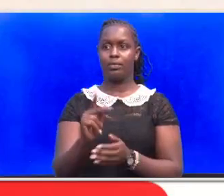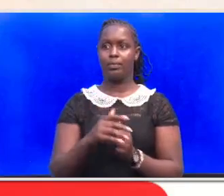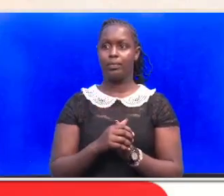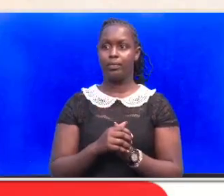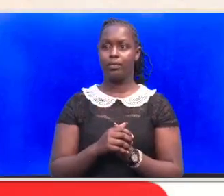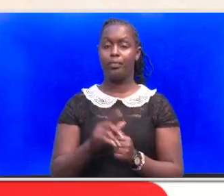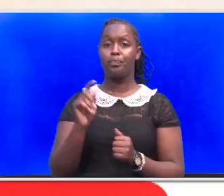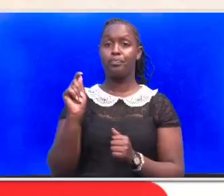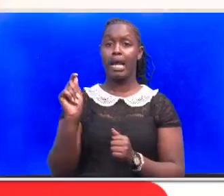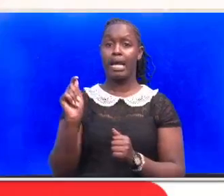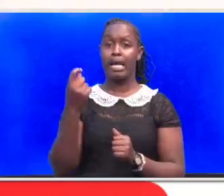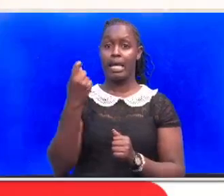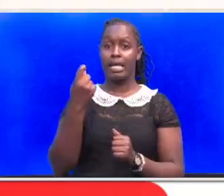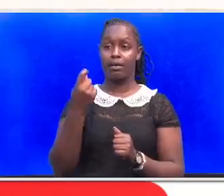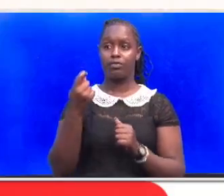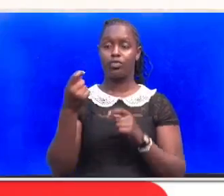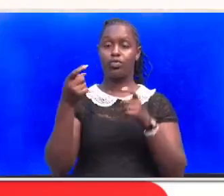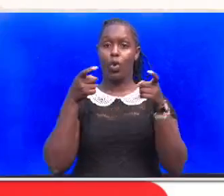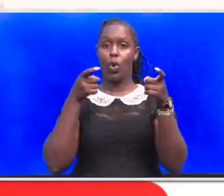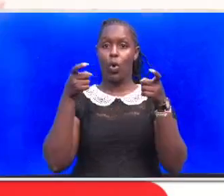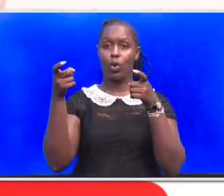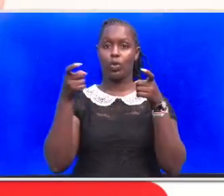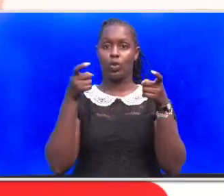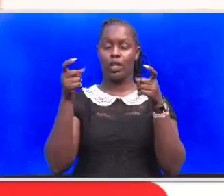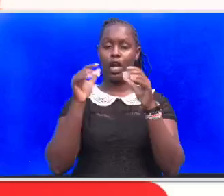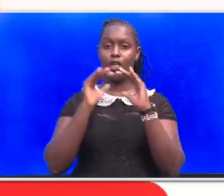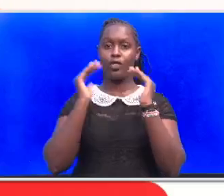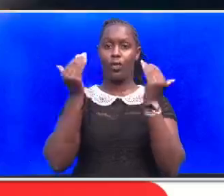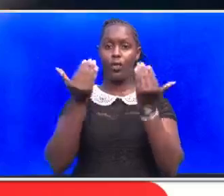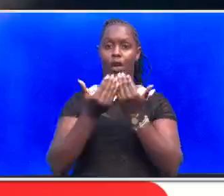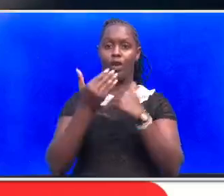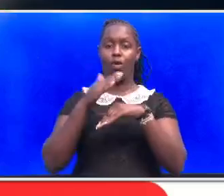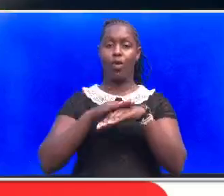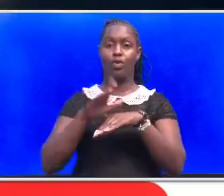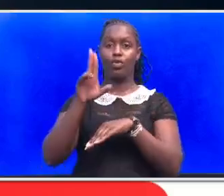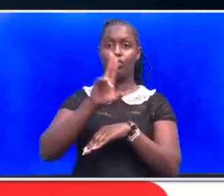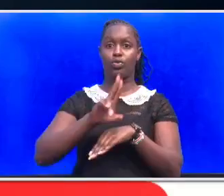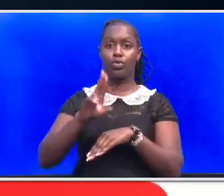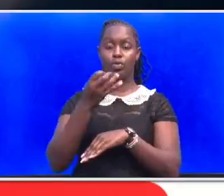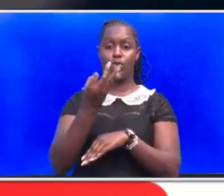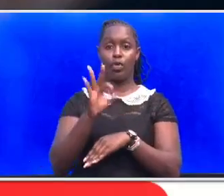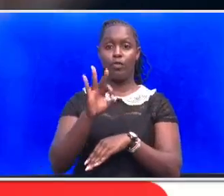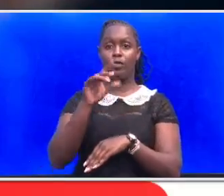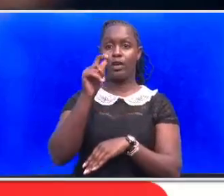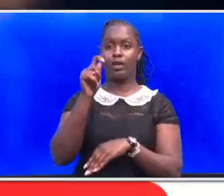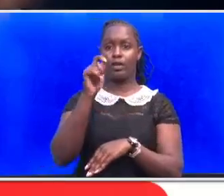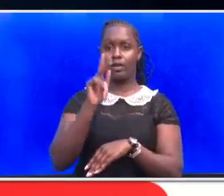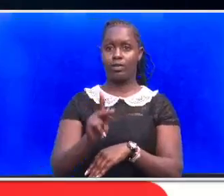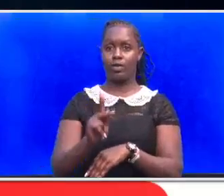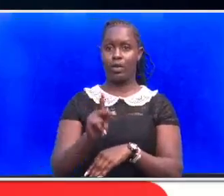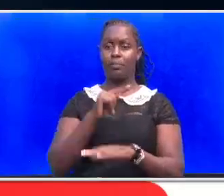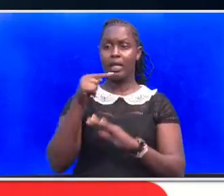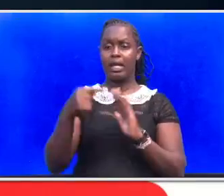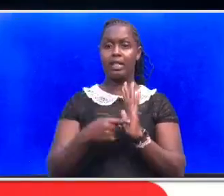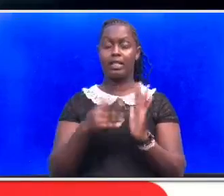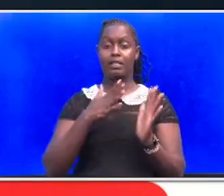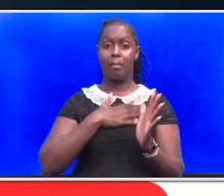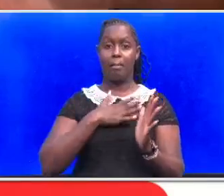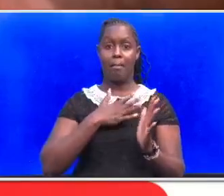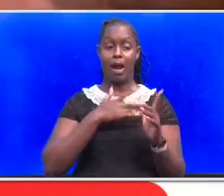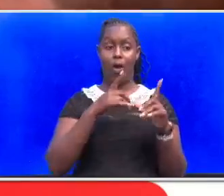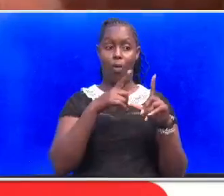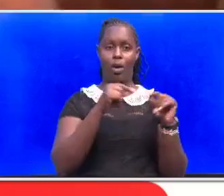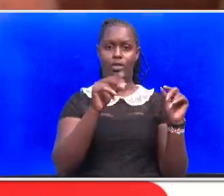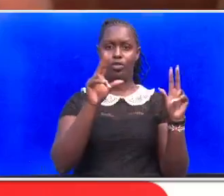Kenya inatawala ulimwengu katika matumizi ya TikTok. Hayo si maneno yangu, lakini ni kulingana na utafiti